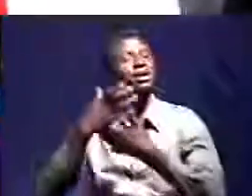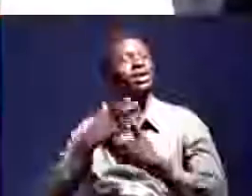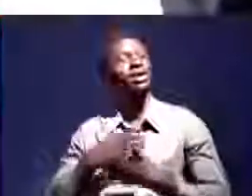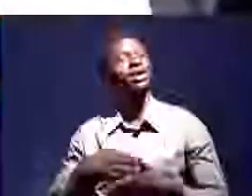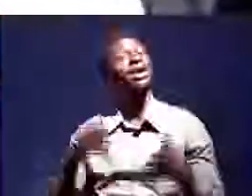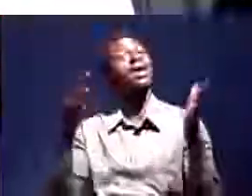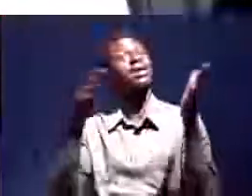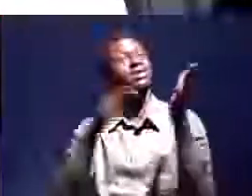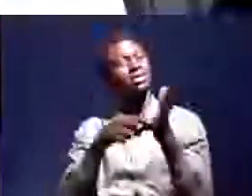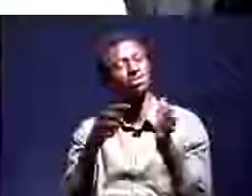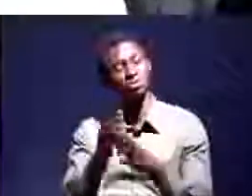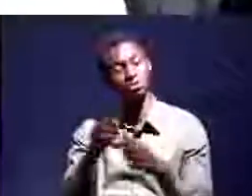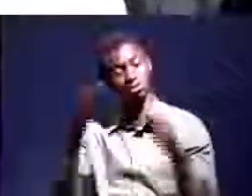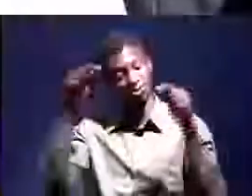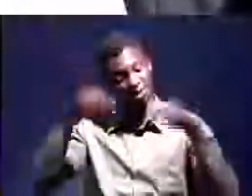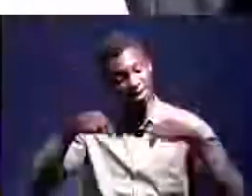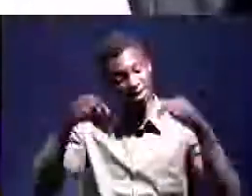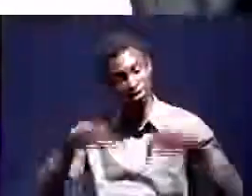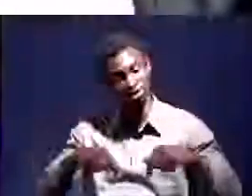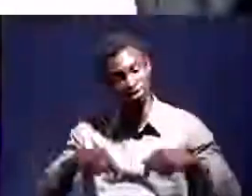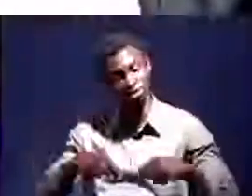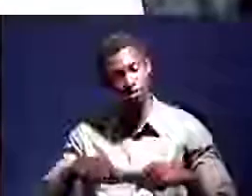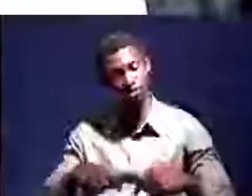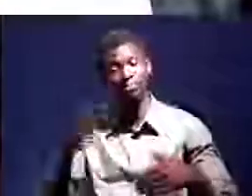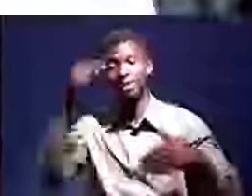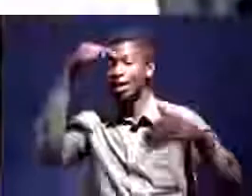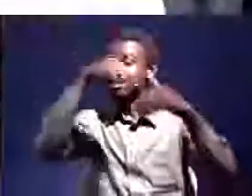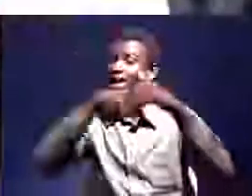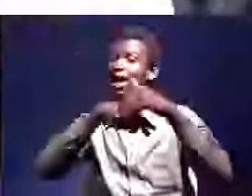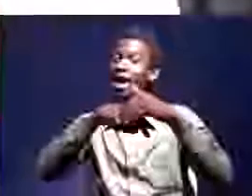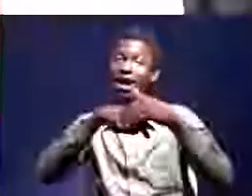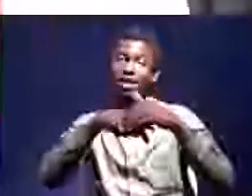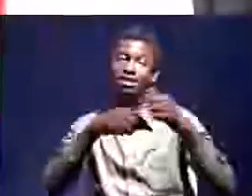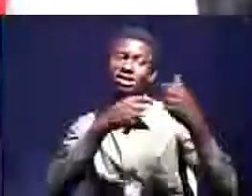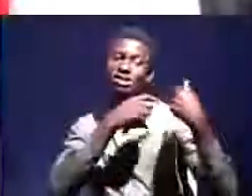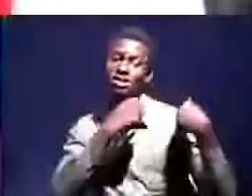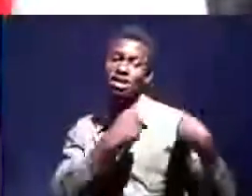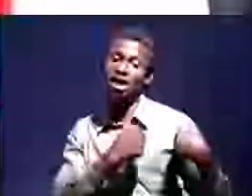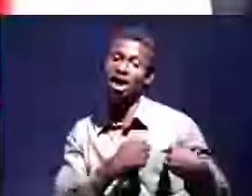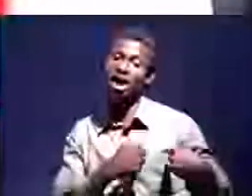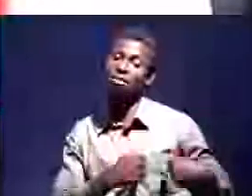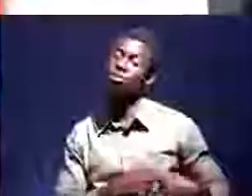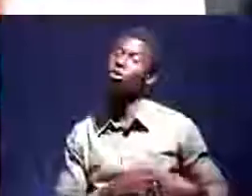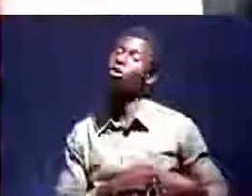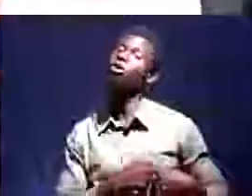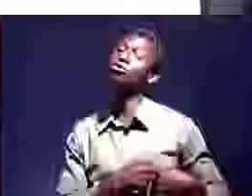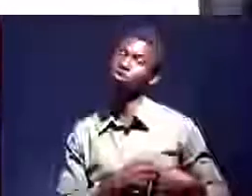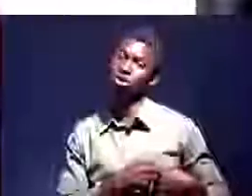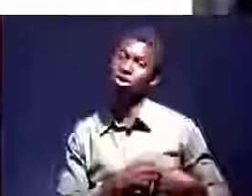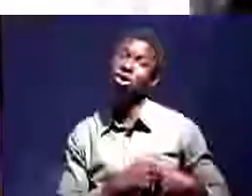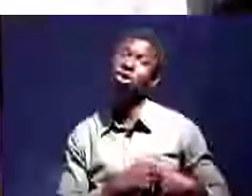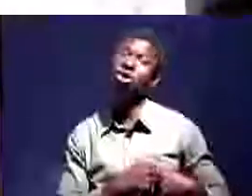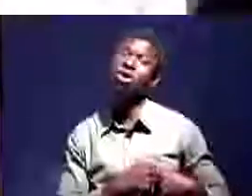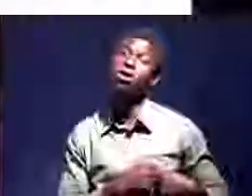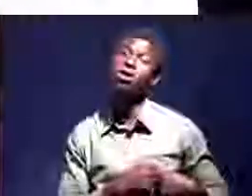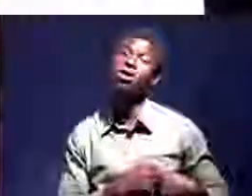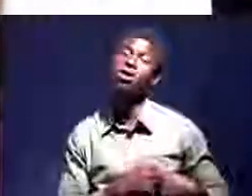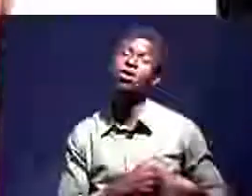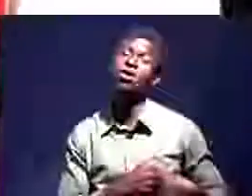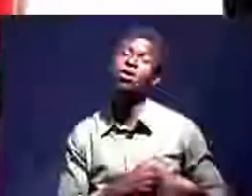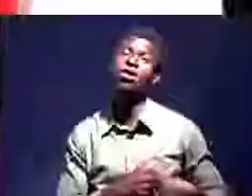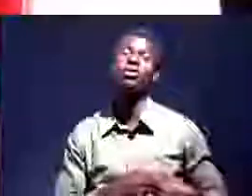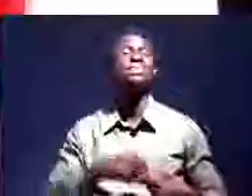Umpoke Yesu leo ndani ya moyo,